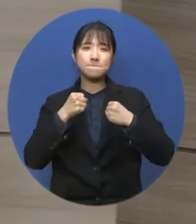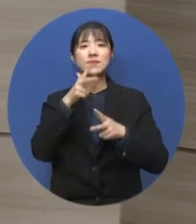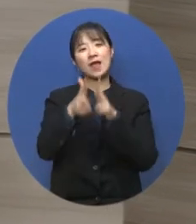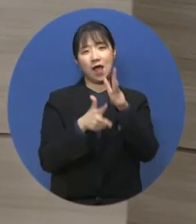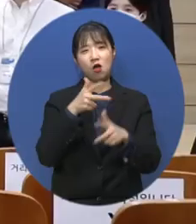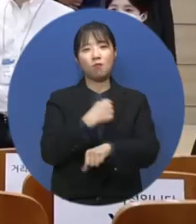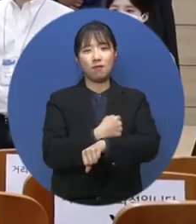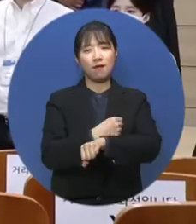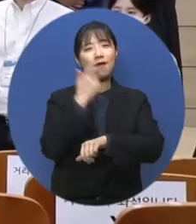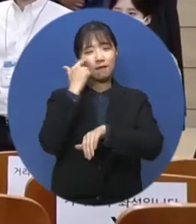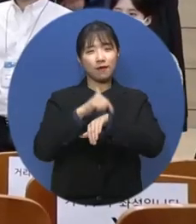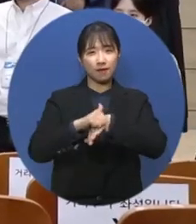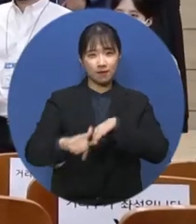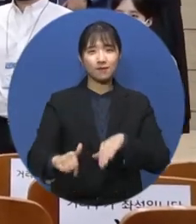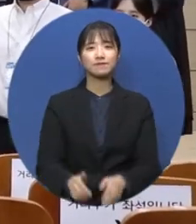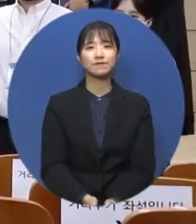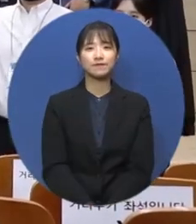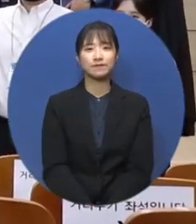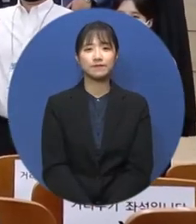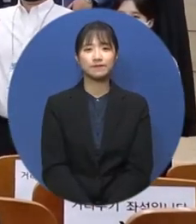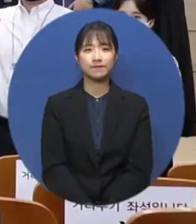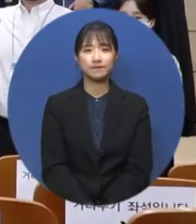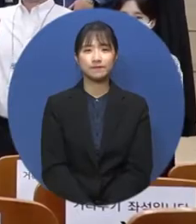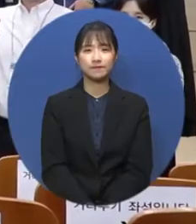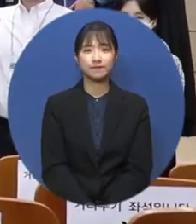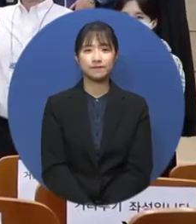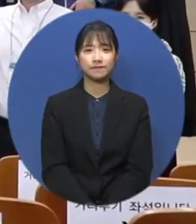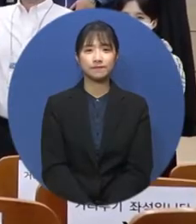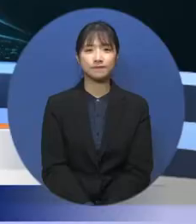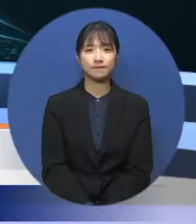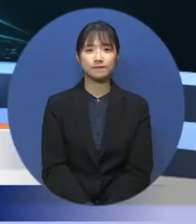계획입니다. 복지TV 뉴스 이영춘입니다.